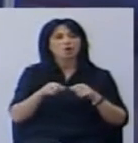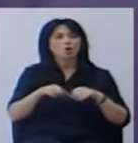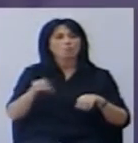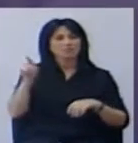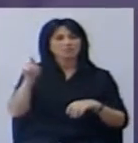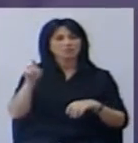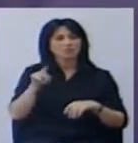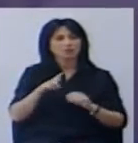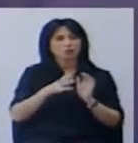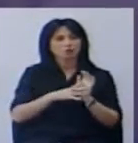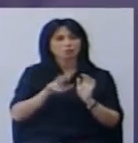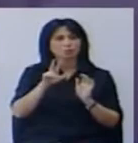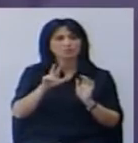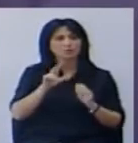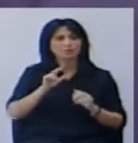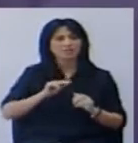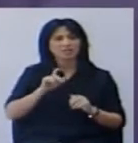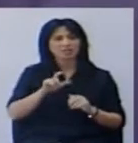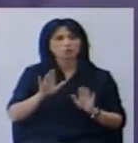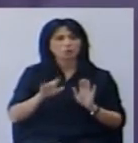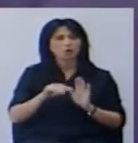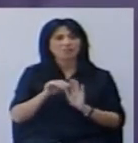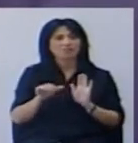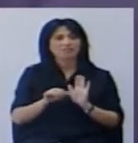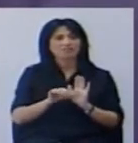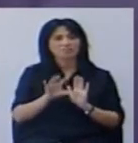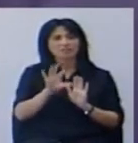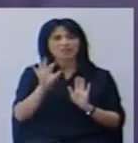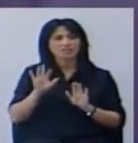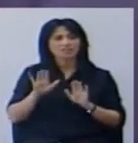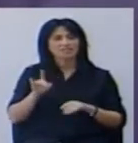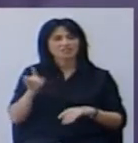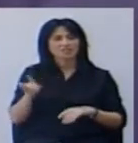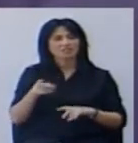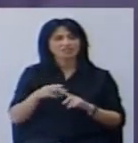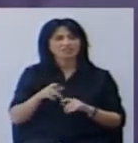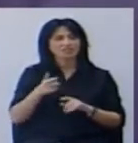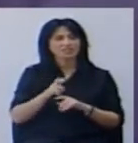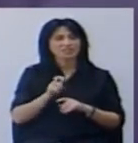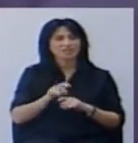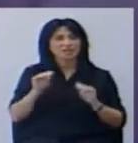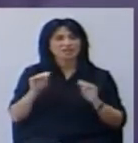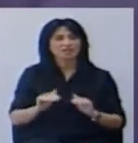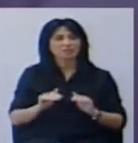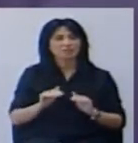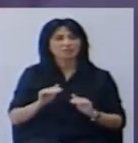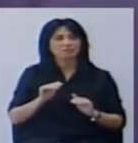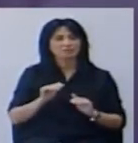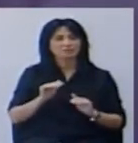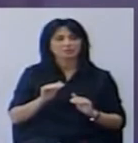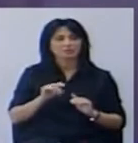კომისია, 83 თანამშრომლიდან მხოლოდ 16 აიყვანეს ადგილზე და ისი ძალიან დაბალი